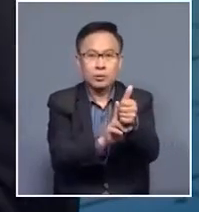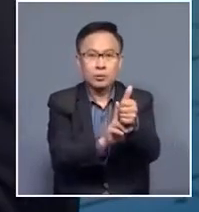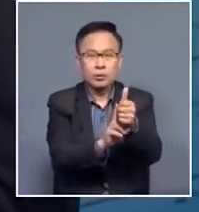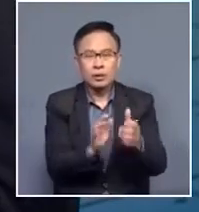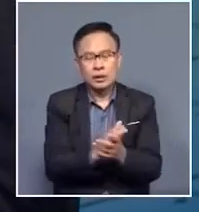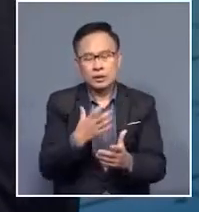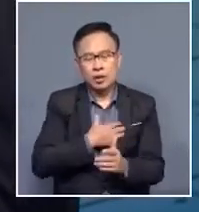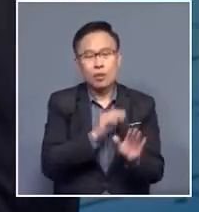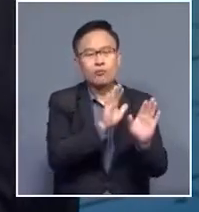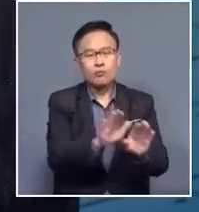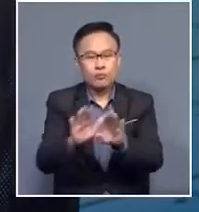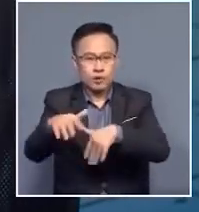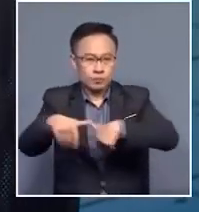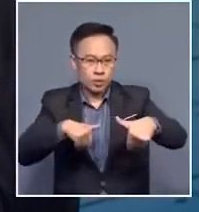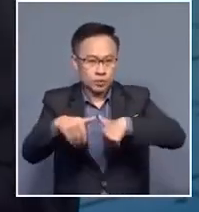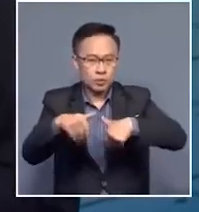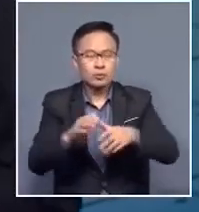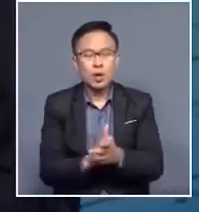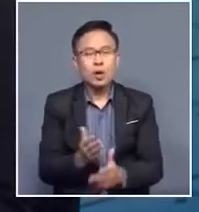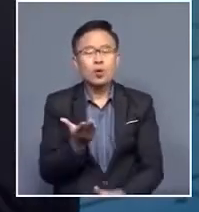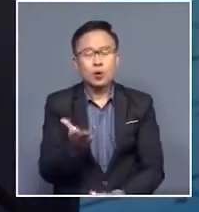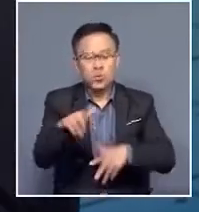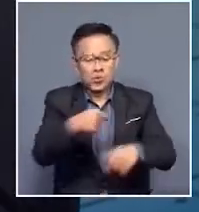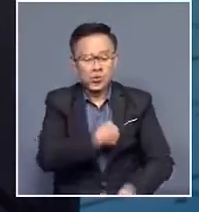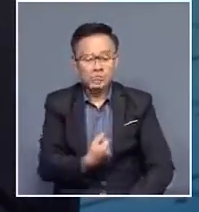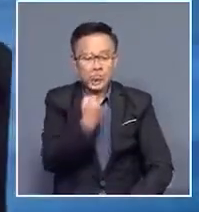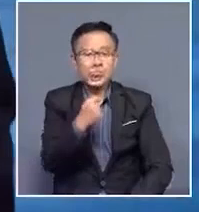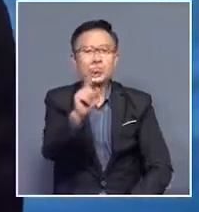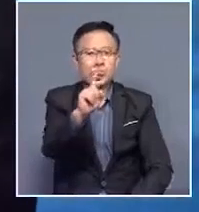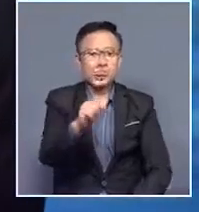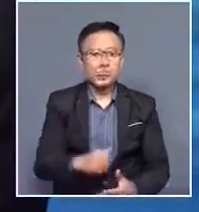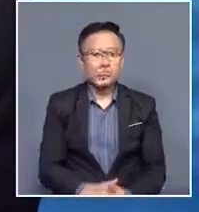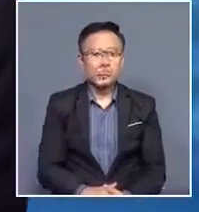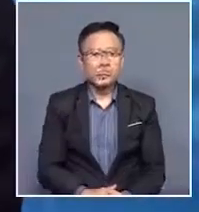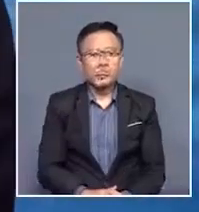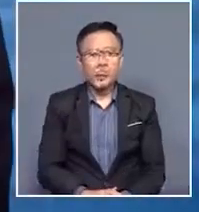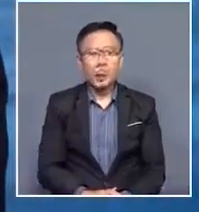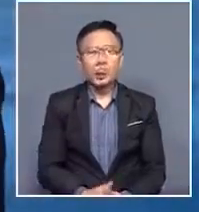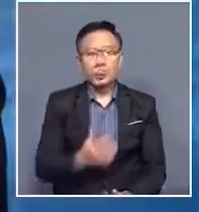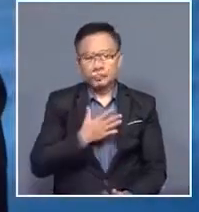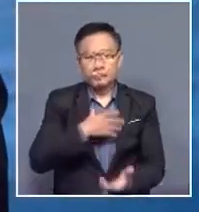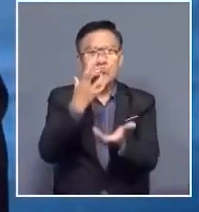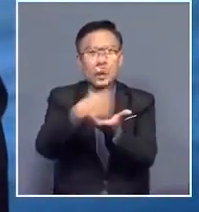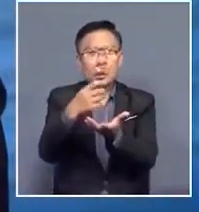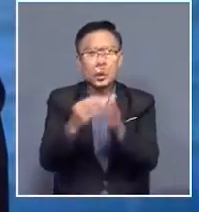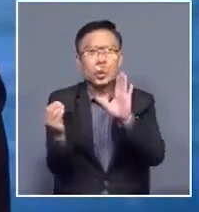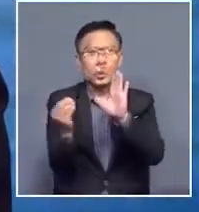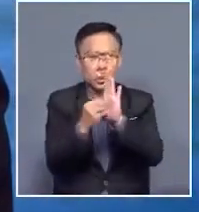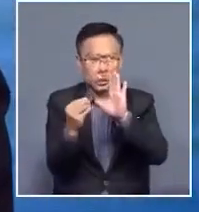ฝากถึงพี่น้องประชาชนฝากความเชื่อมั่นถึงพวกเขาสักนิดนึงค่ะ ครับผมเรียนนี้นะครับว่ากรุงเทพมหานครนะครับปัญหาน้ำท่วม